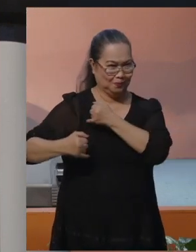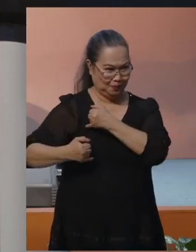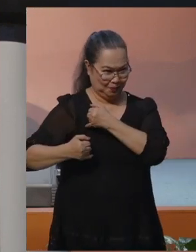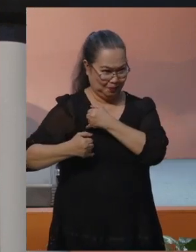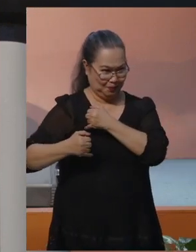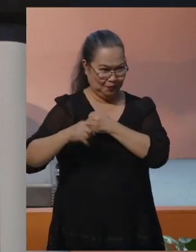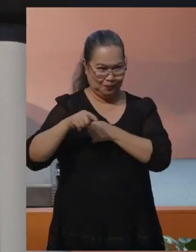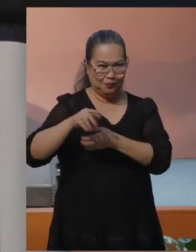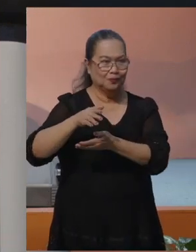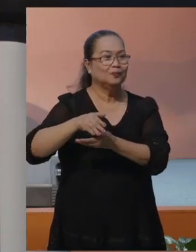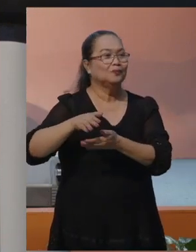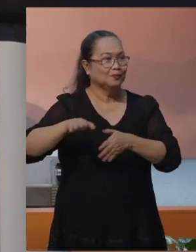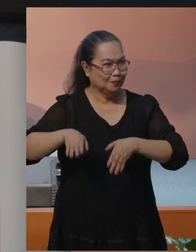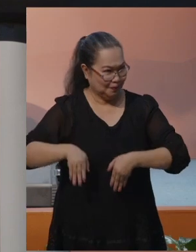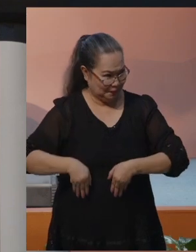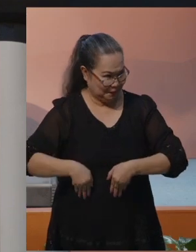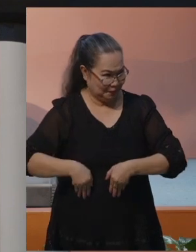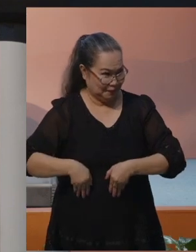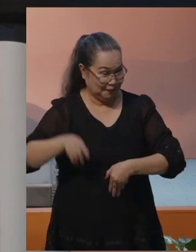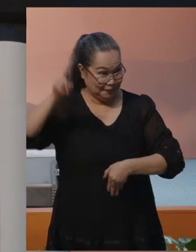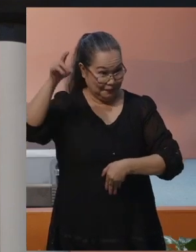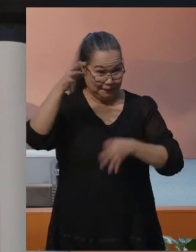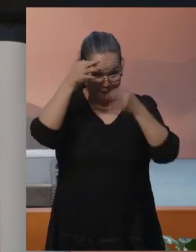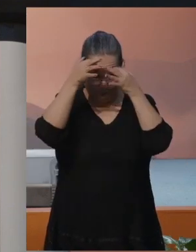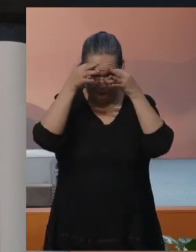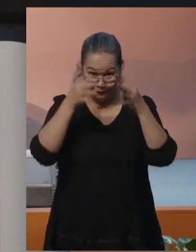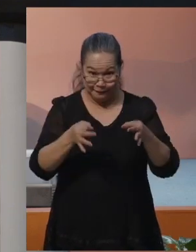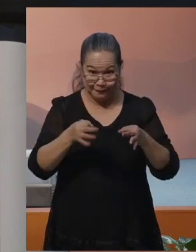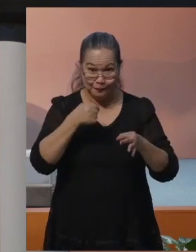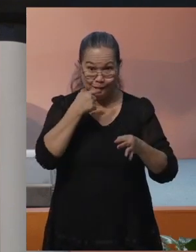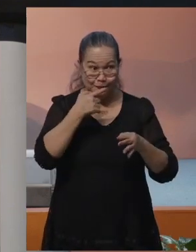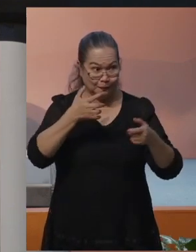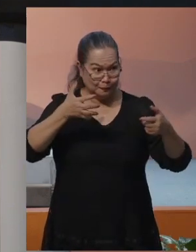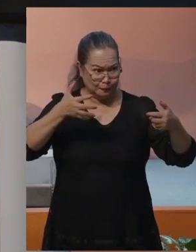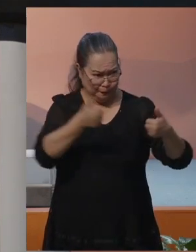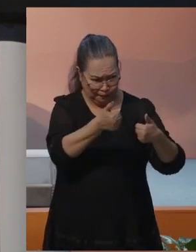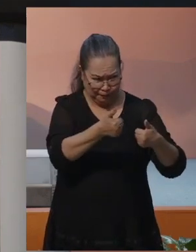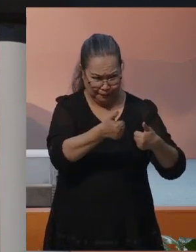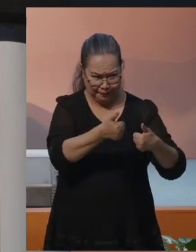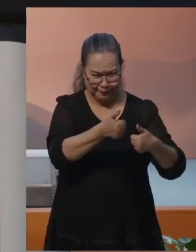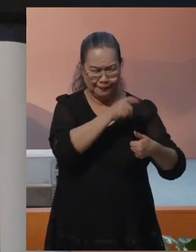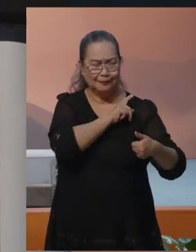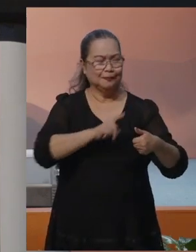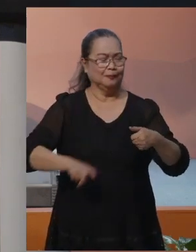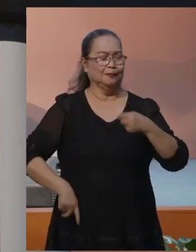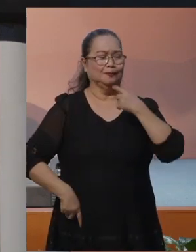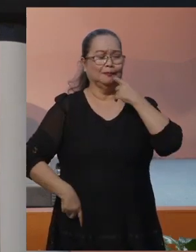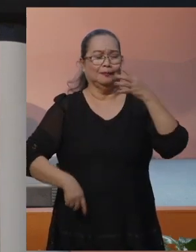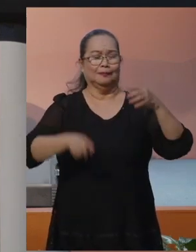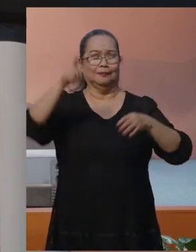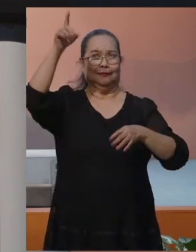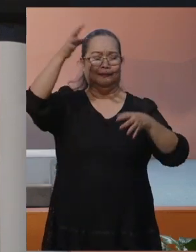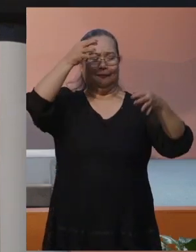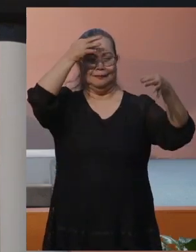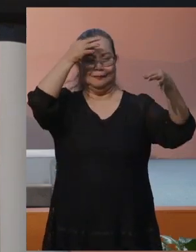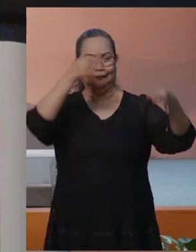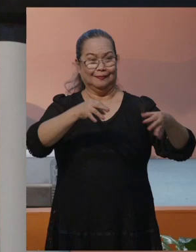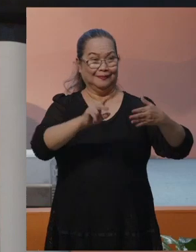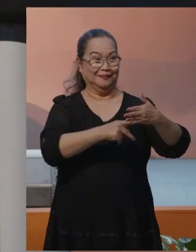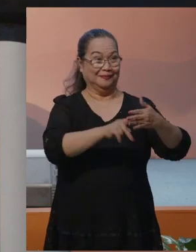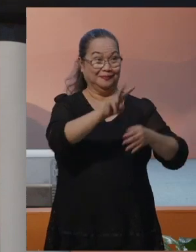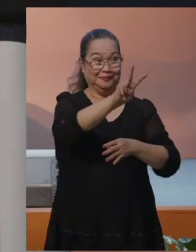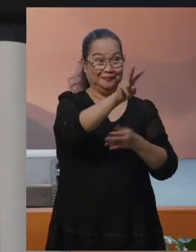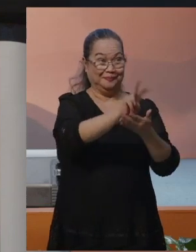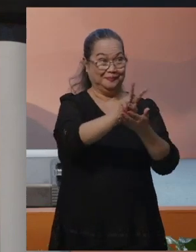huli, ang hatol ng Diyos sa mga humamon na hari. Hinatulan niya. Sabi kasi sa Psalm 2 verse 9,